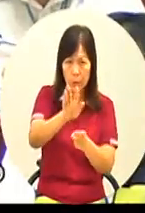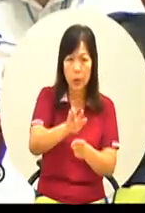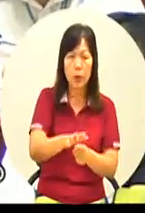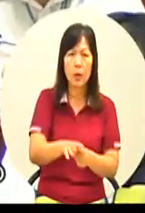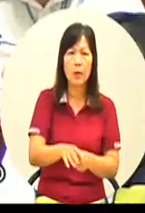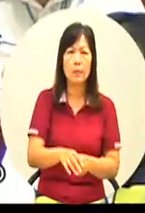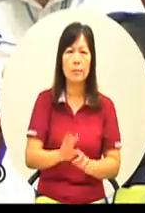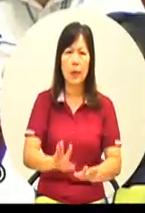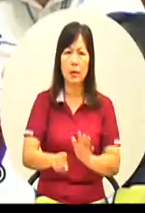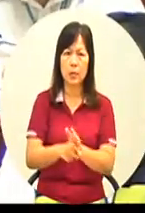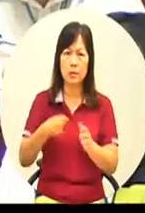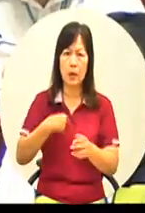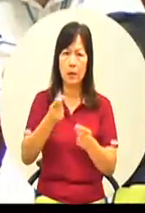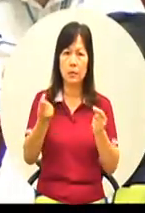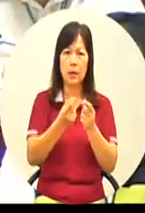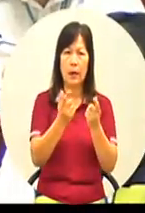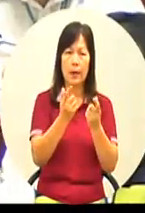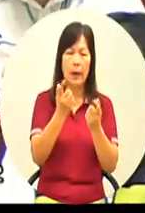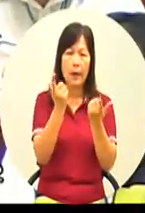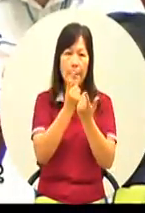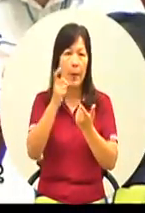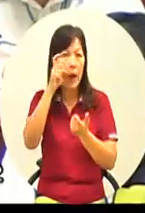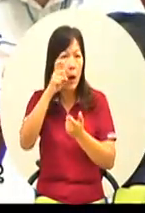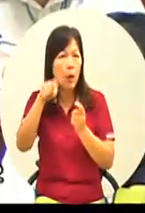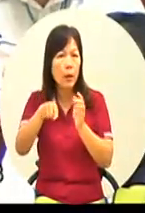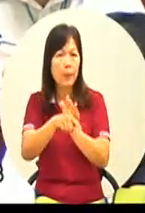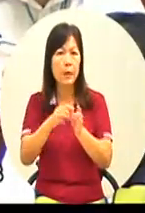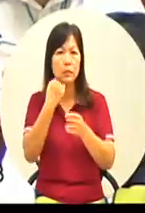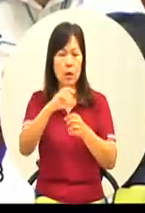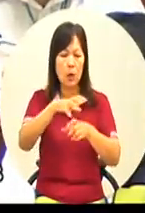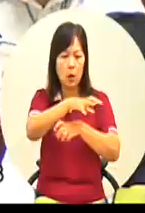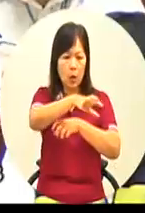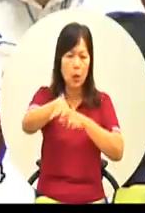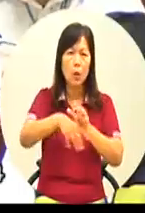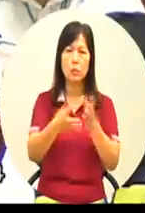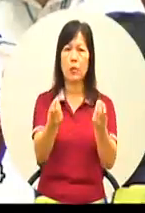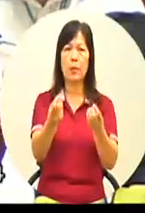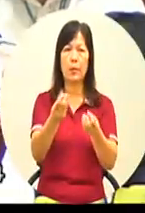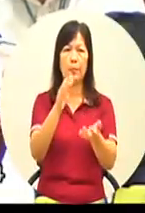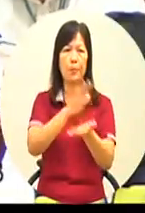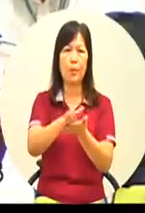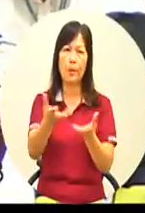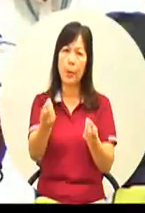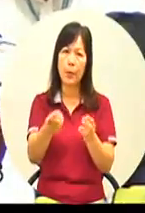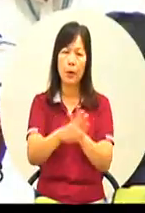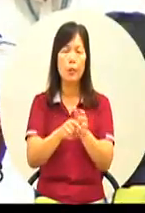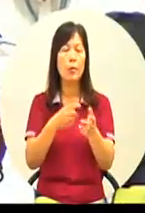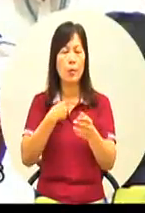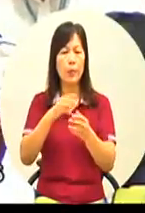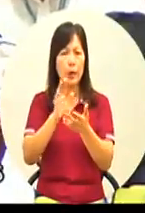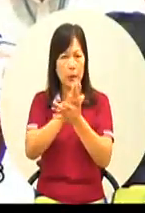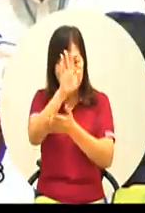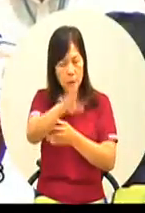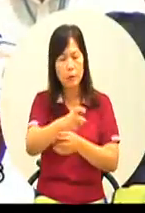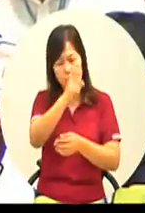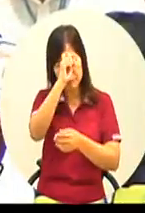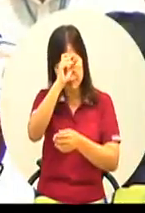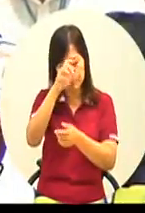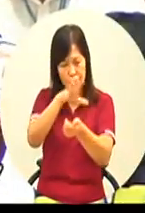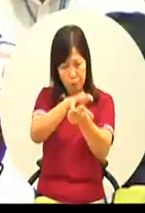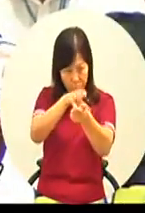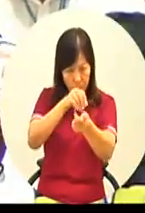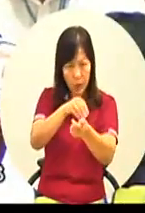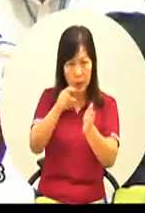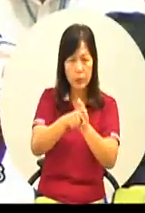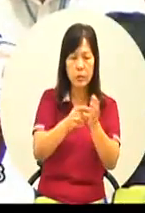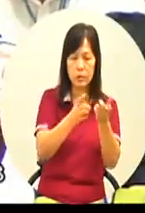以阮即马所在像北欧迄方面，即马拢做甲连这个空间都拢无啊。因安怎做吼？我甲议员报告，阮未来嘛是想要安尼做，先去参